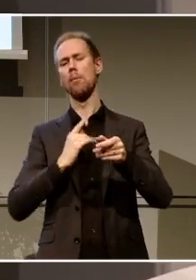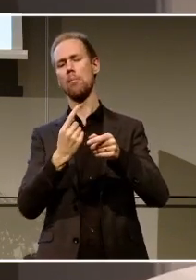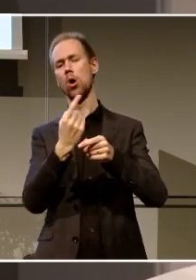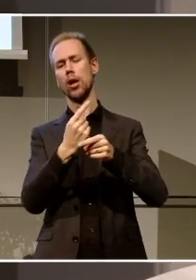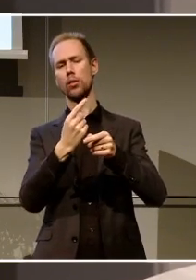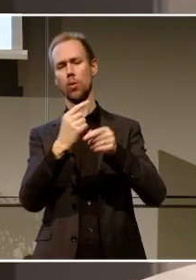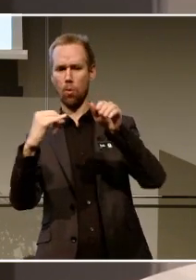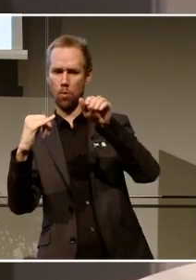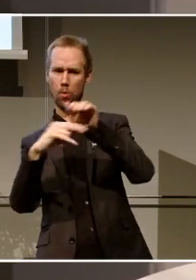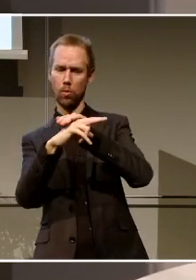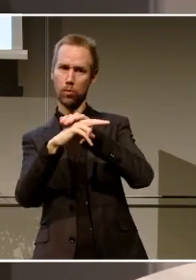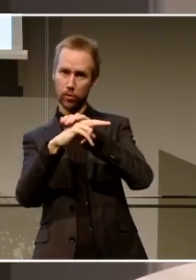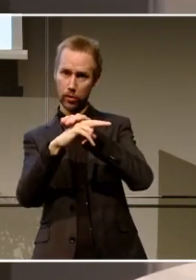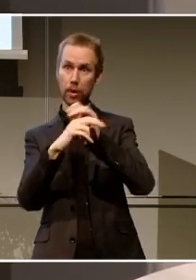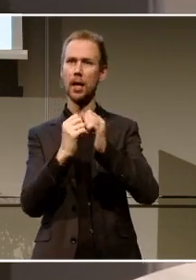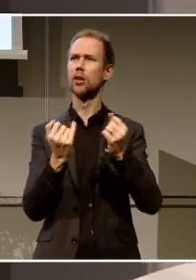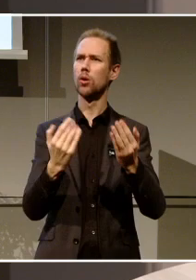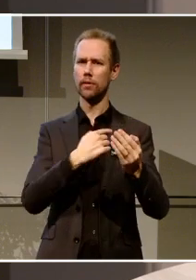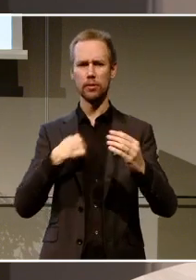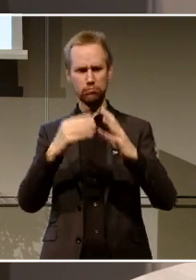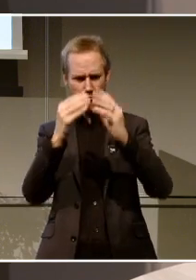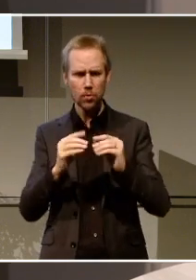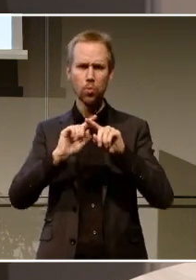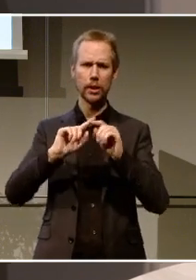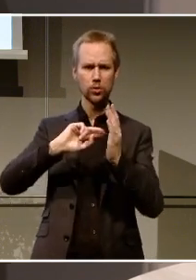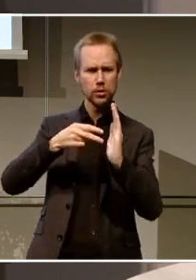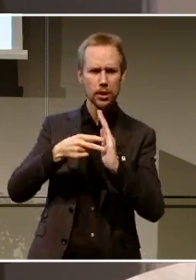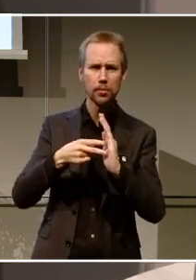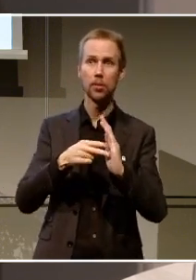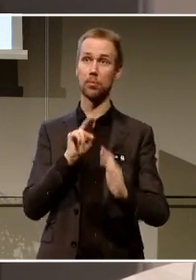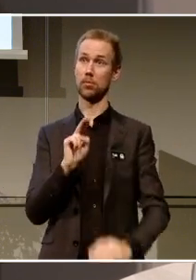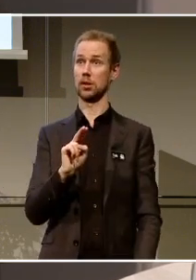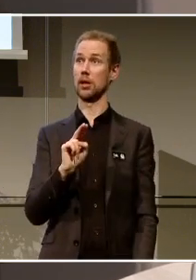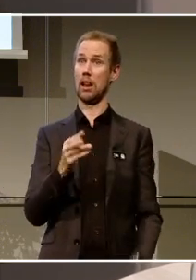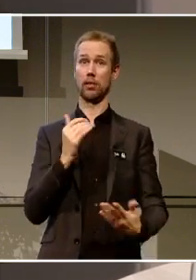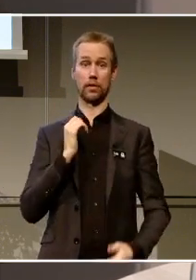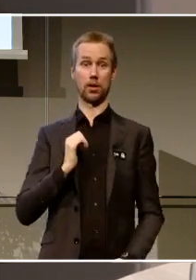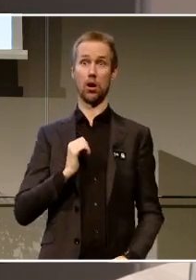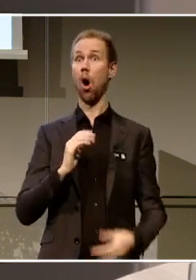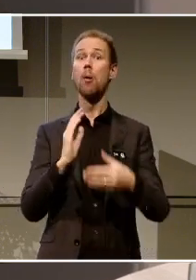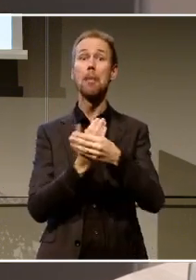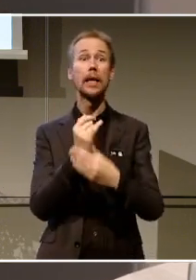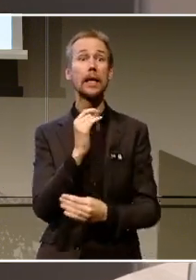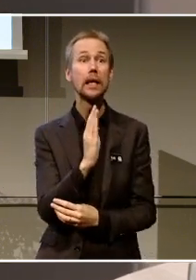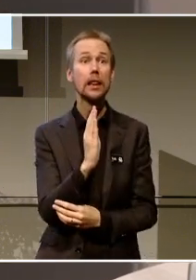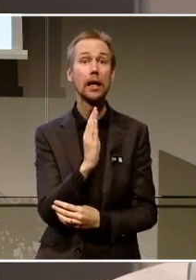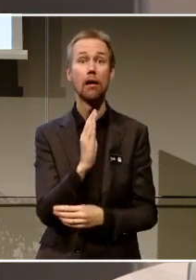vi olika system och hur är de tillgängliga? Ja, ja, det är klart det är säkert om vi använder BankID. Men hur många har